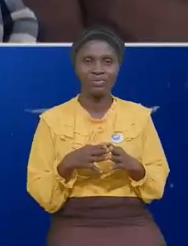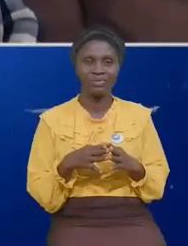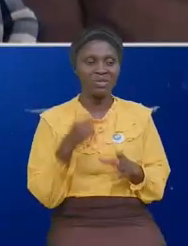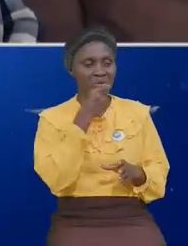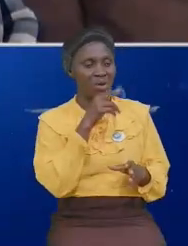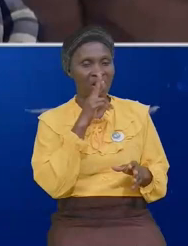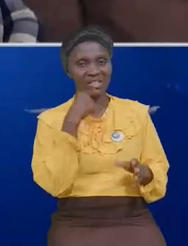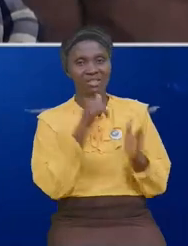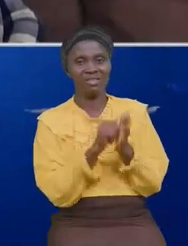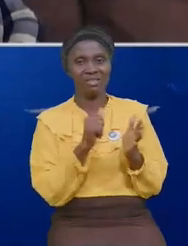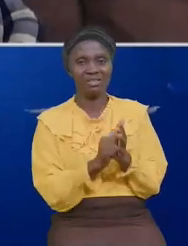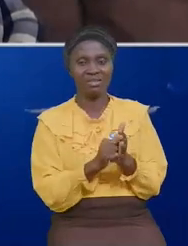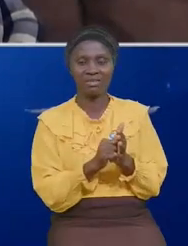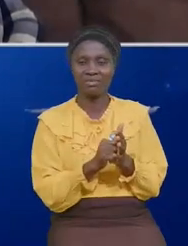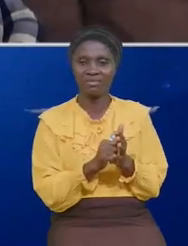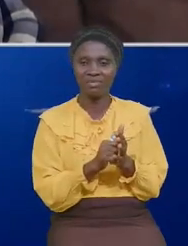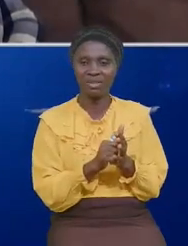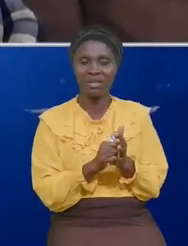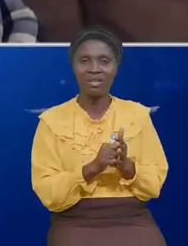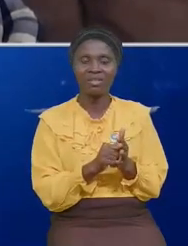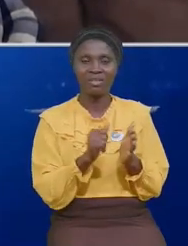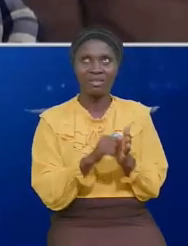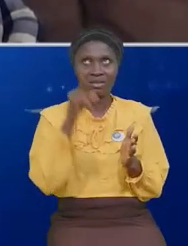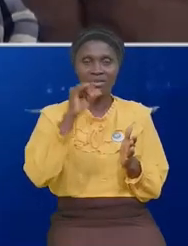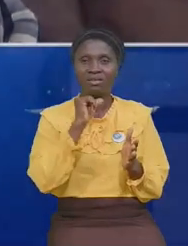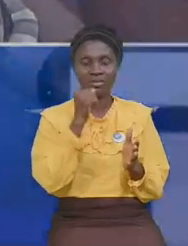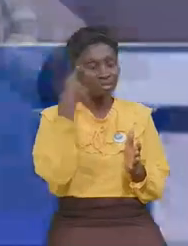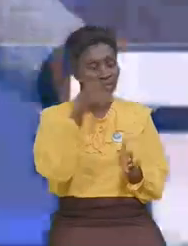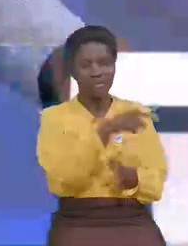juste, qui dit que non, cela n'est pas pour lui,